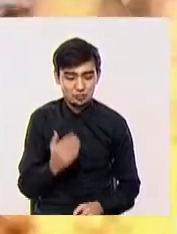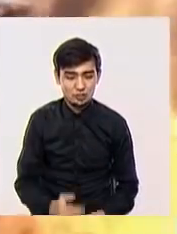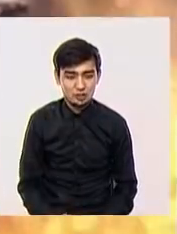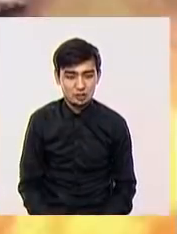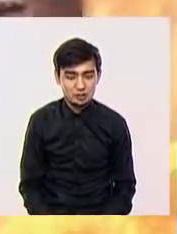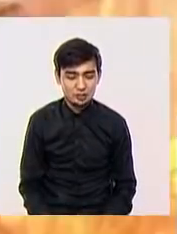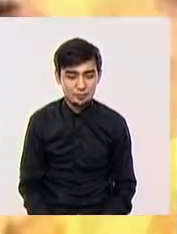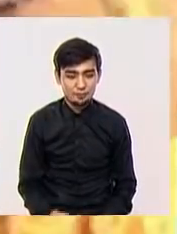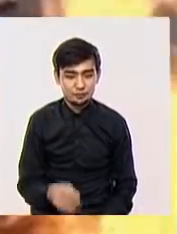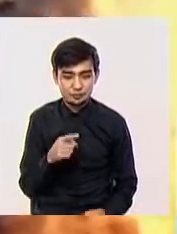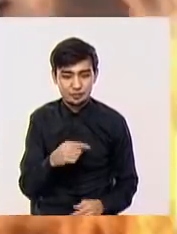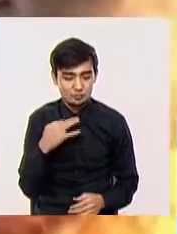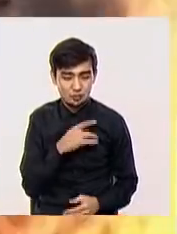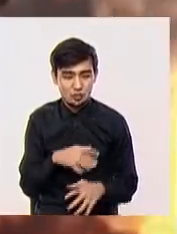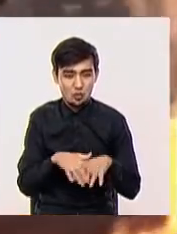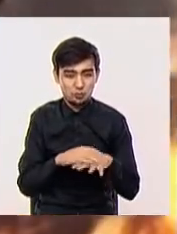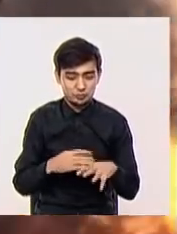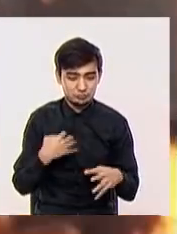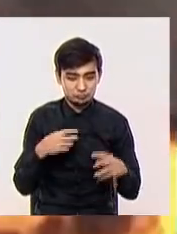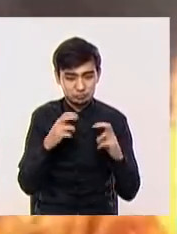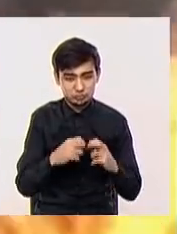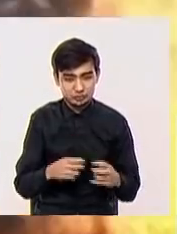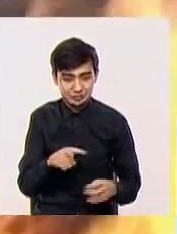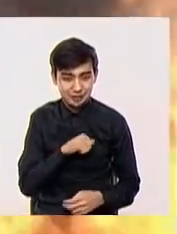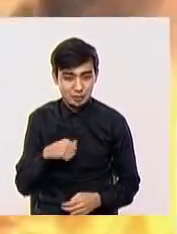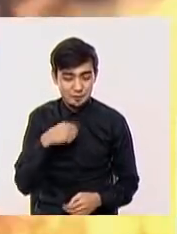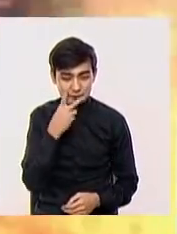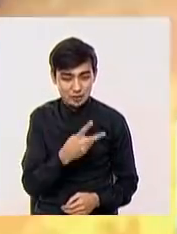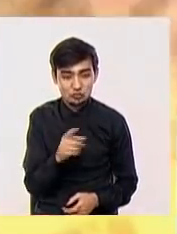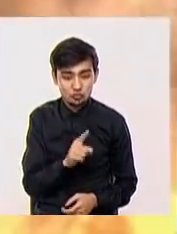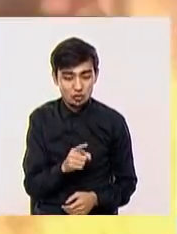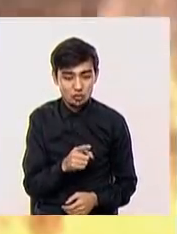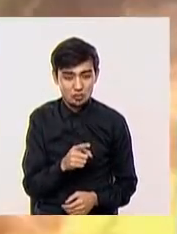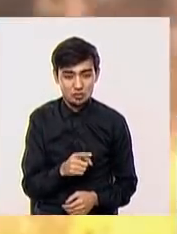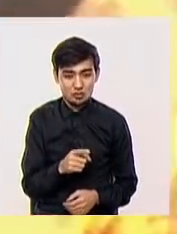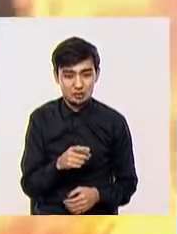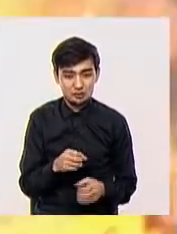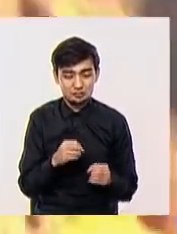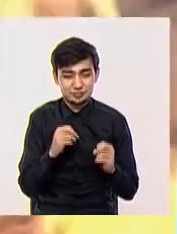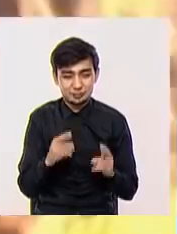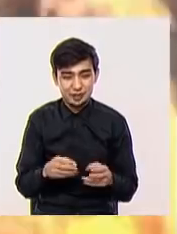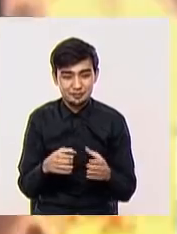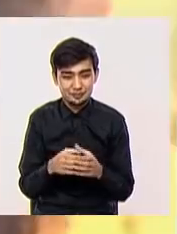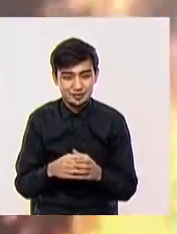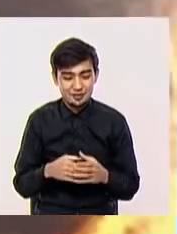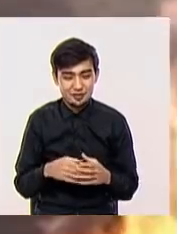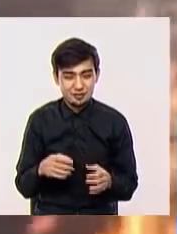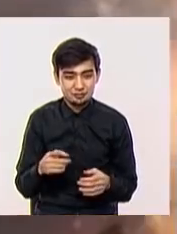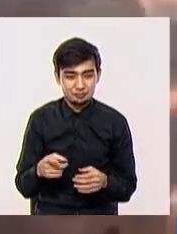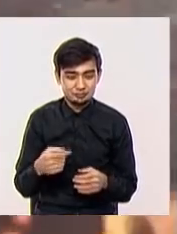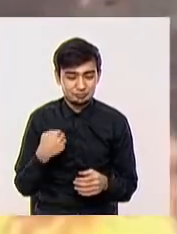Необходимость возникла, поскольку должно быть общественное расследование. Вы сами видите, что, в принципе, Комитет национальной безопасности нас